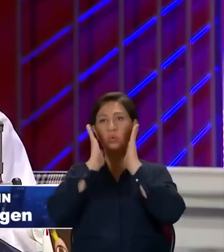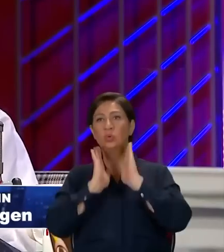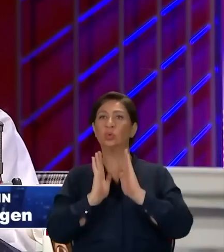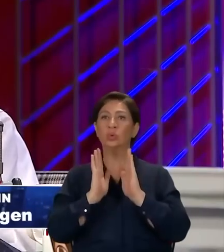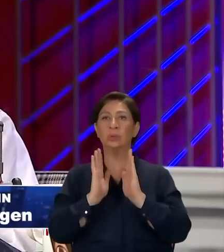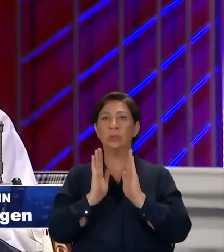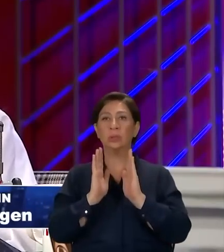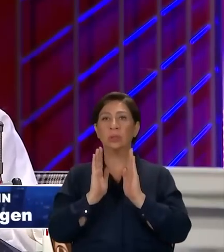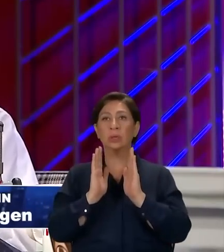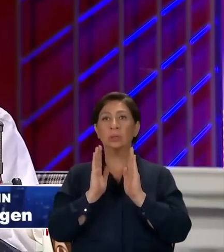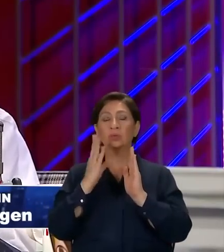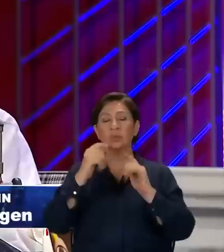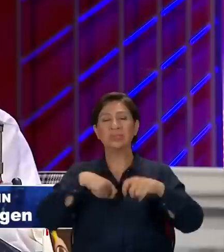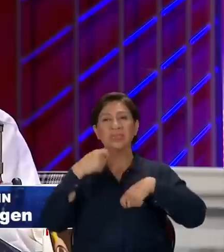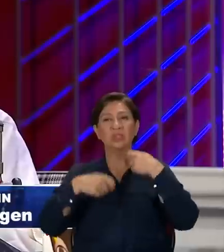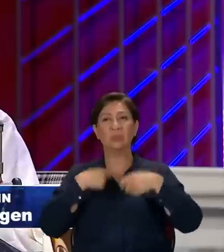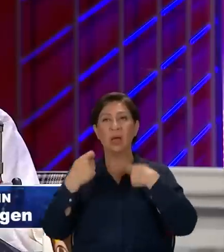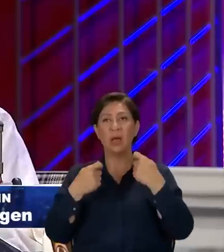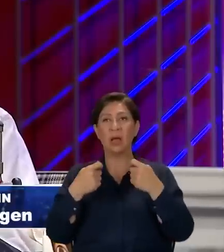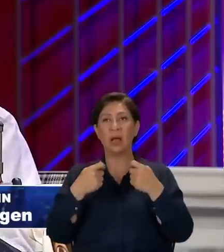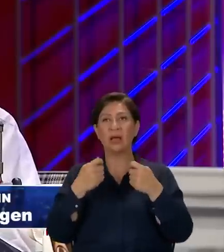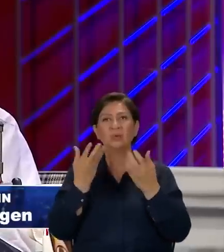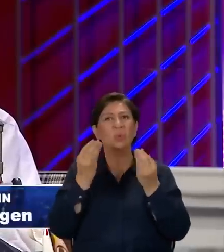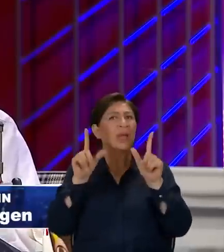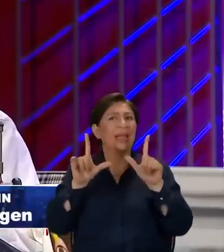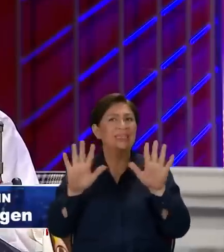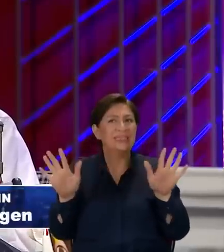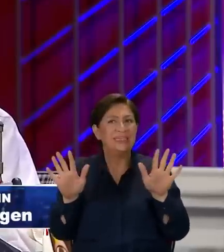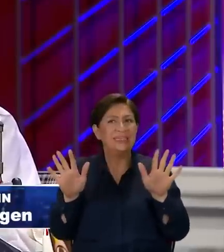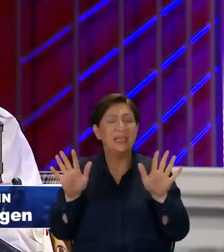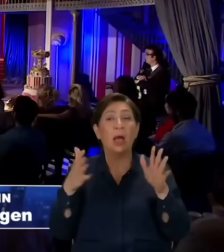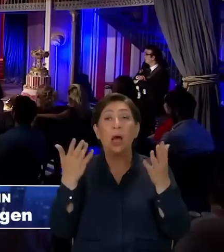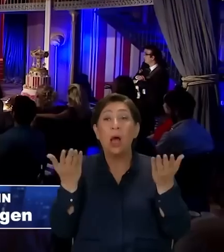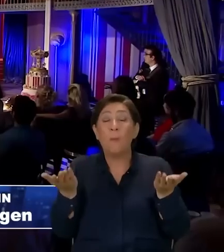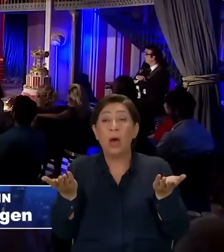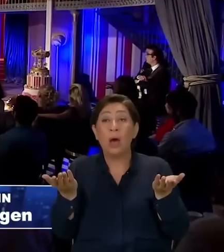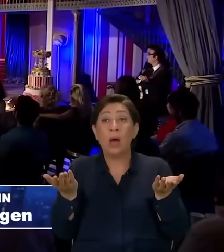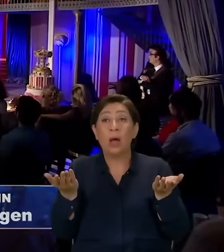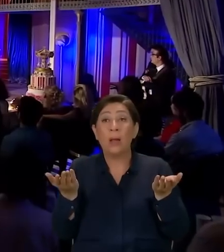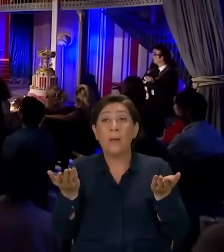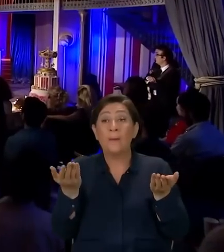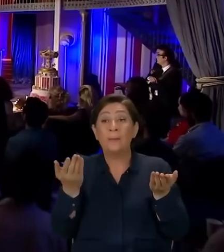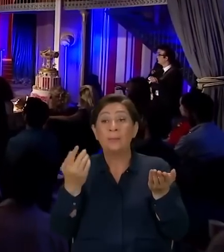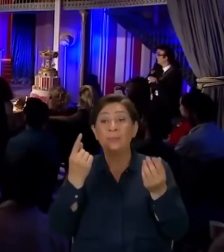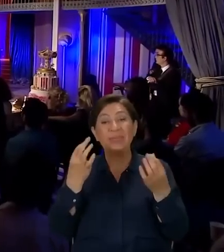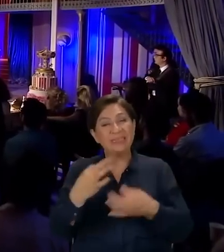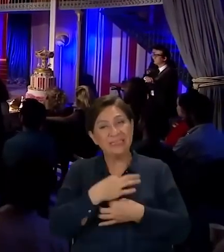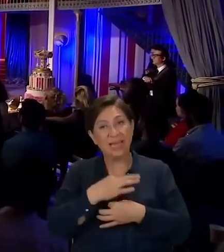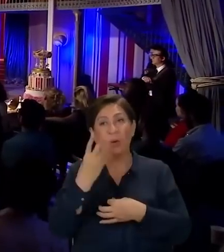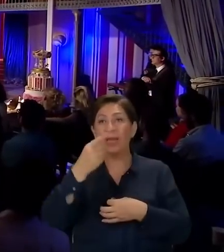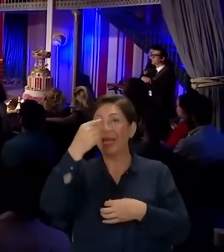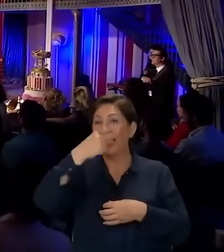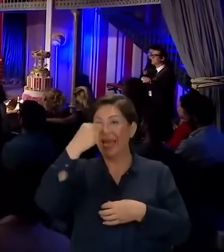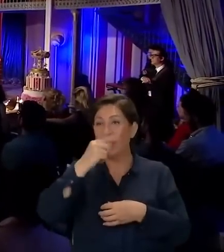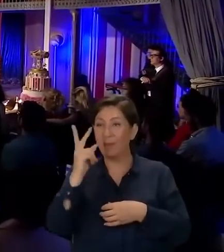Yani çok saçma bir şey. Çok gereksiz bir şey. Ama bir nevi de saygı duymak lazım. Grip